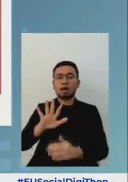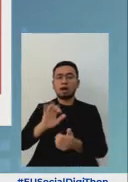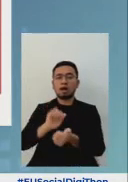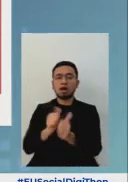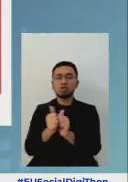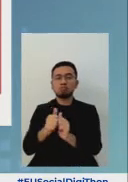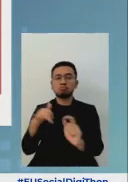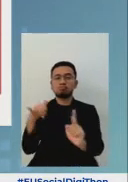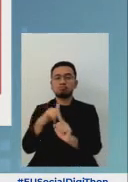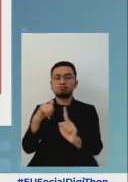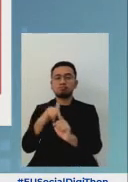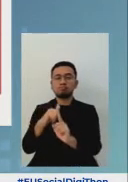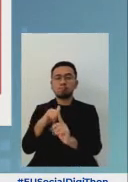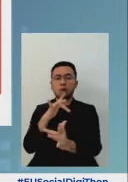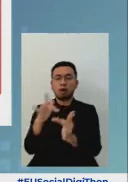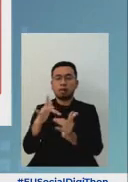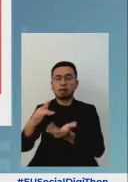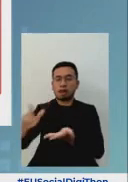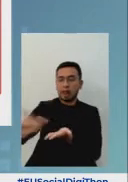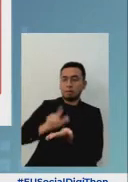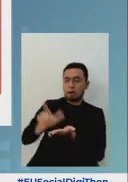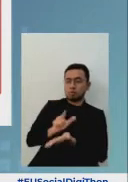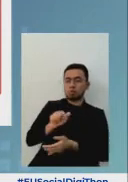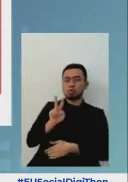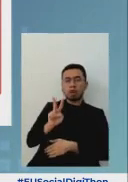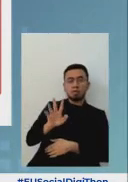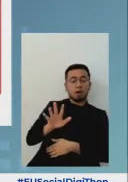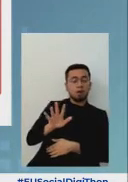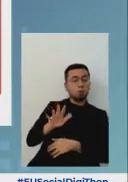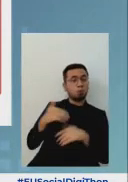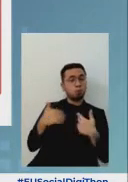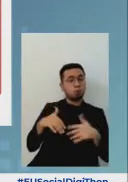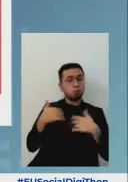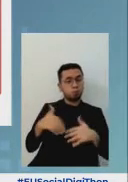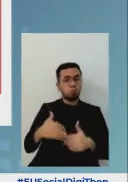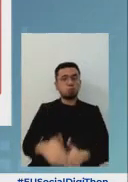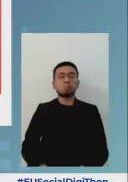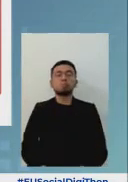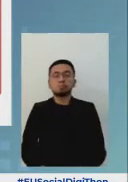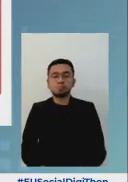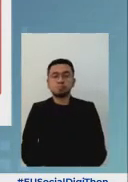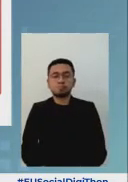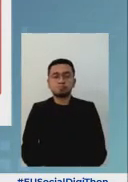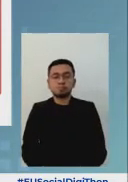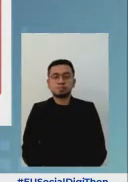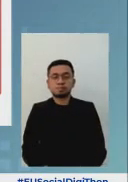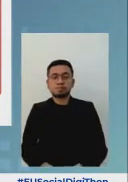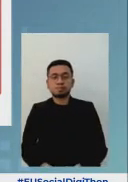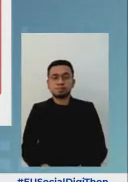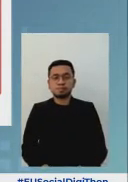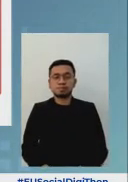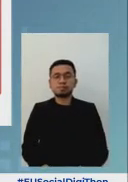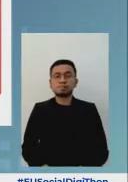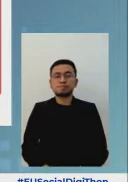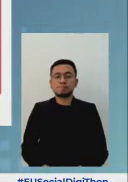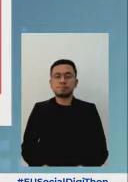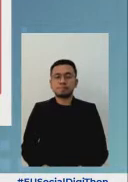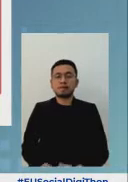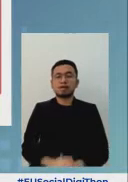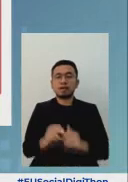cyberbullying. Pernah ada studi dari Broadband Search. Dari sampel yang mereka lakukan